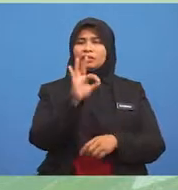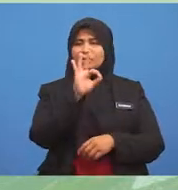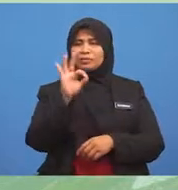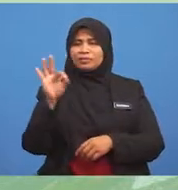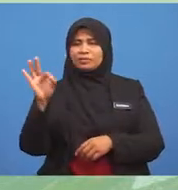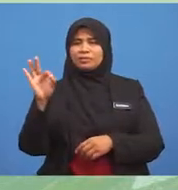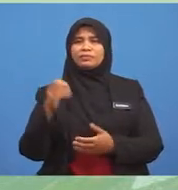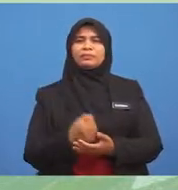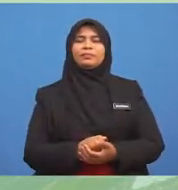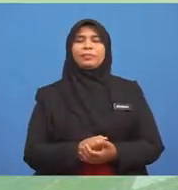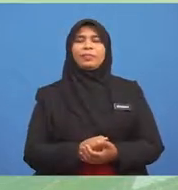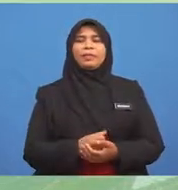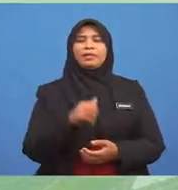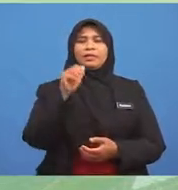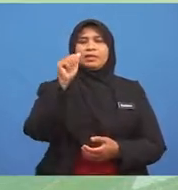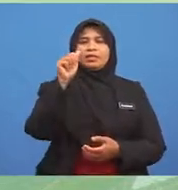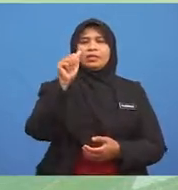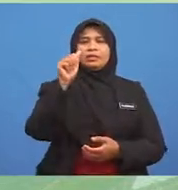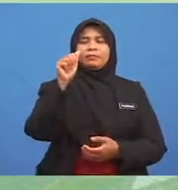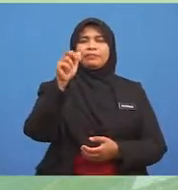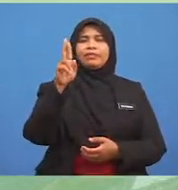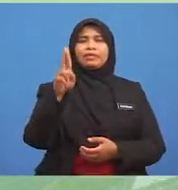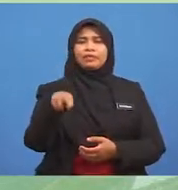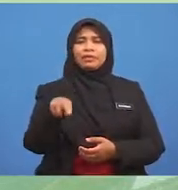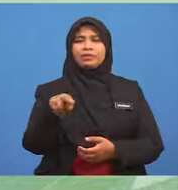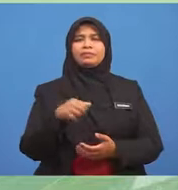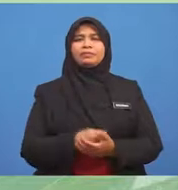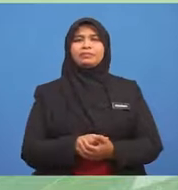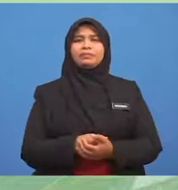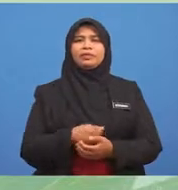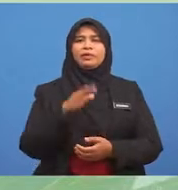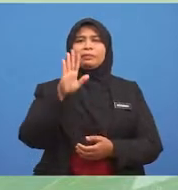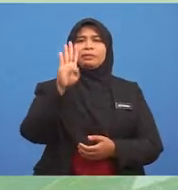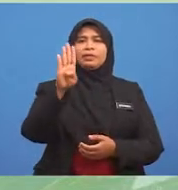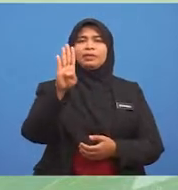murid-murid? A. Rakaat. B.